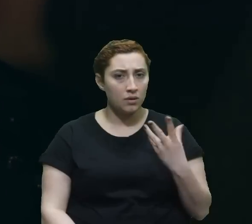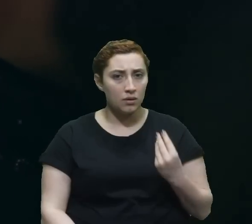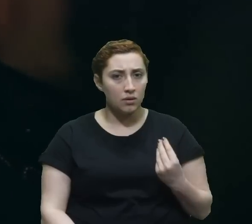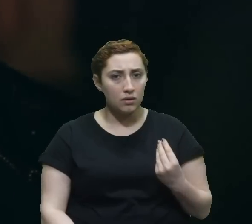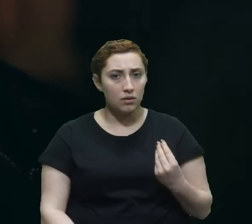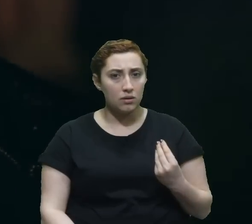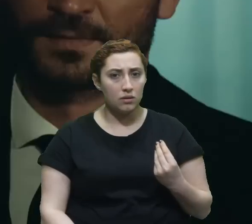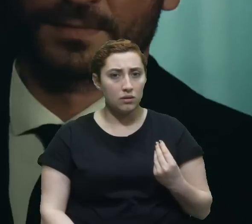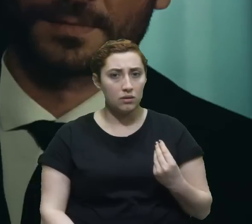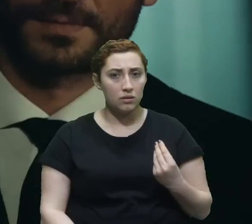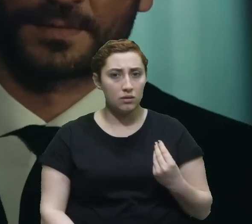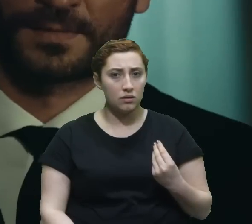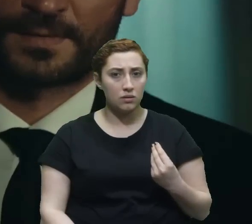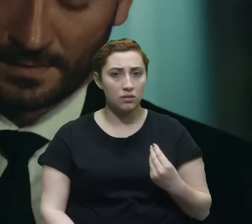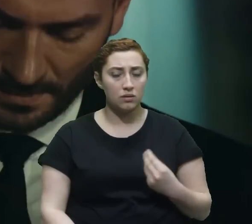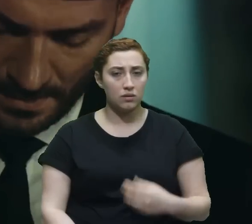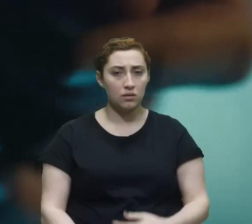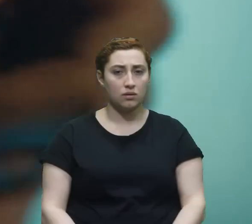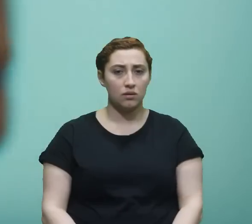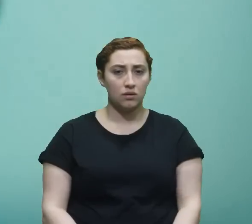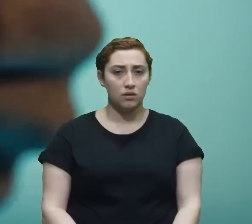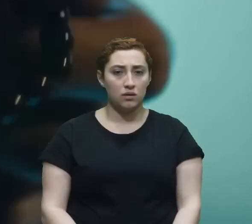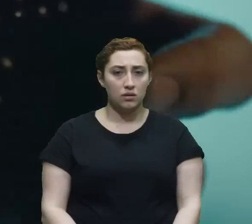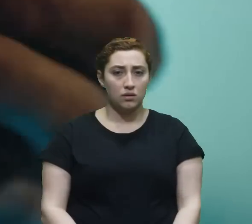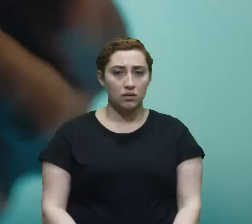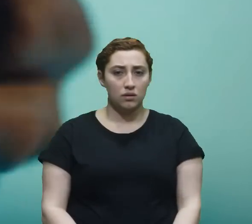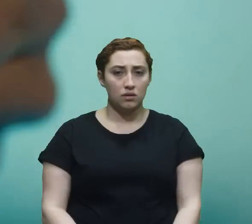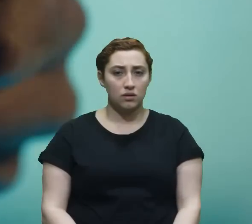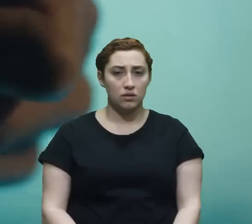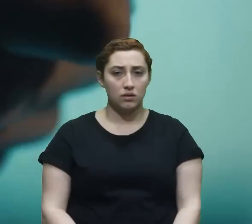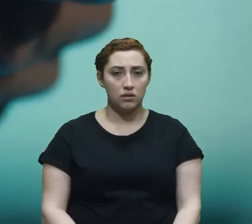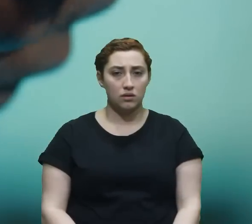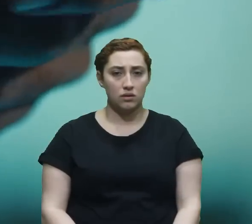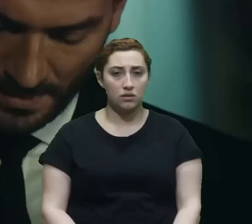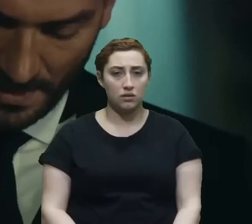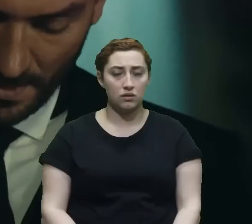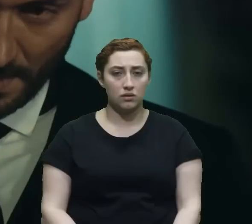Hayırdır? Nijat sakince kafa salladı. Elindeki tesbihi evirip çeviriyor.